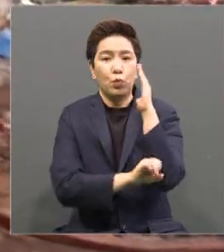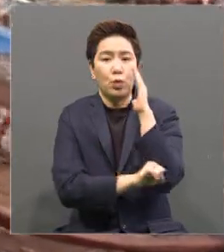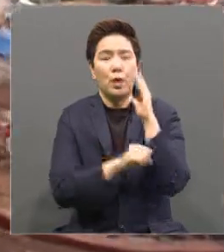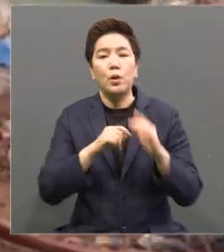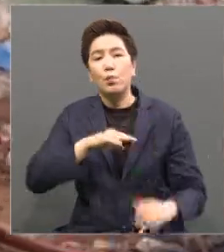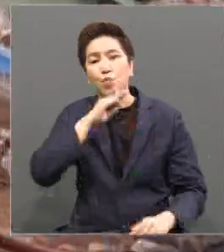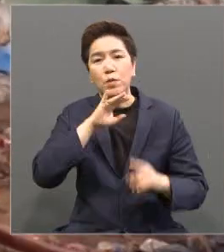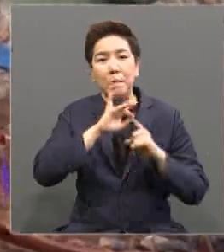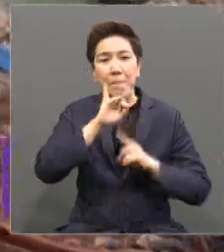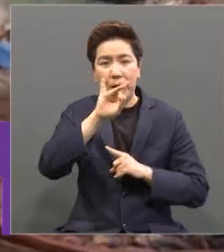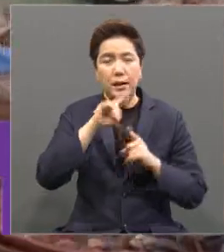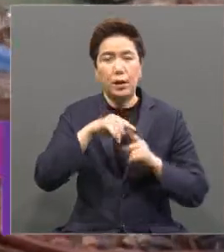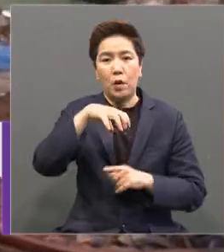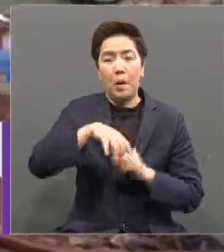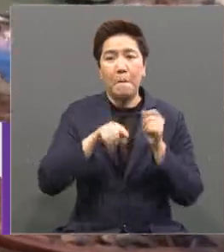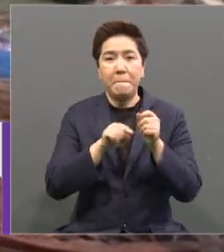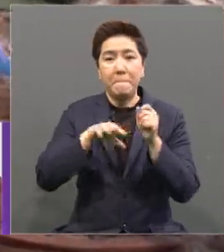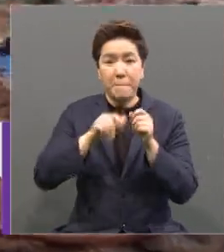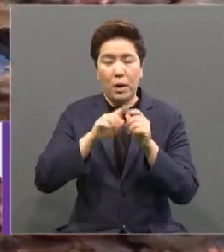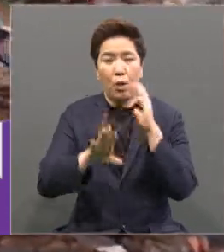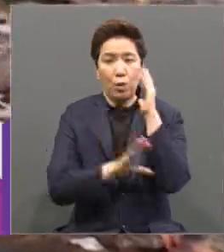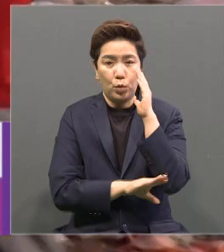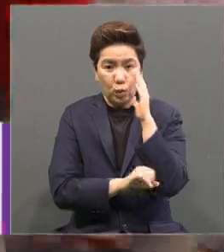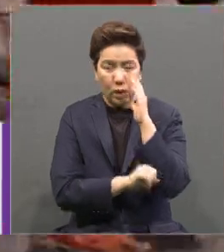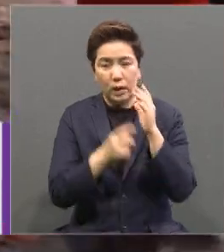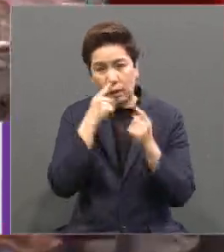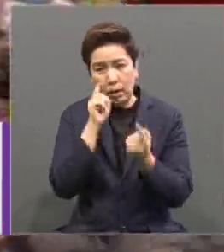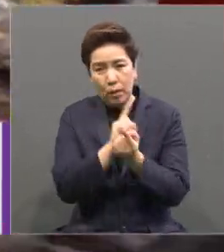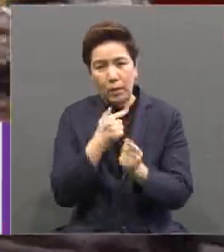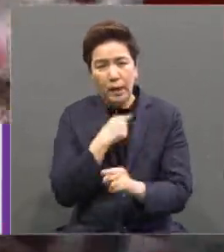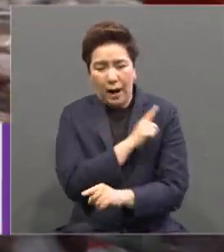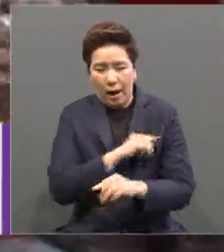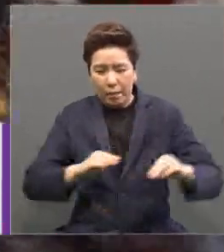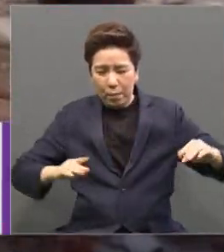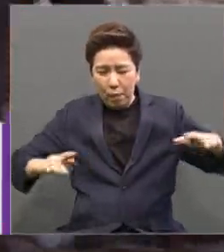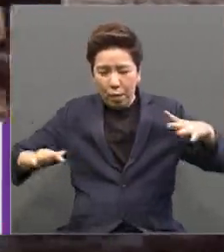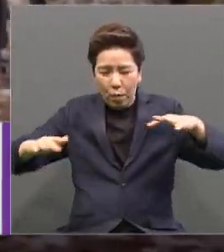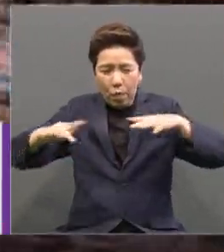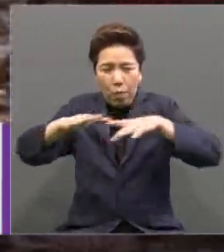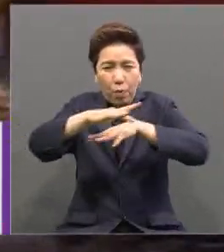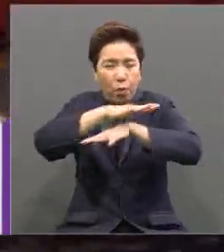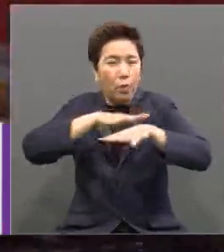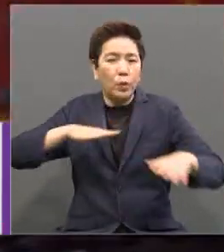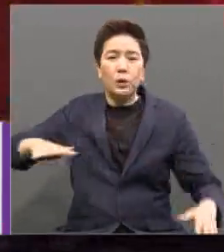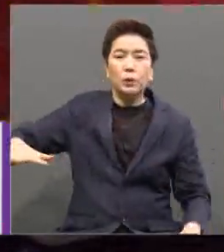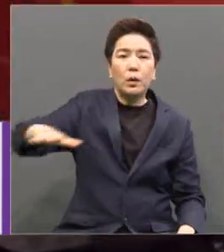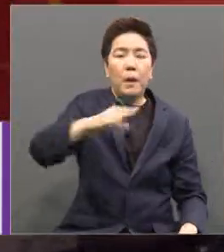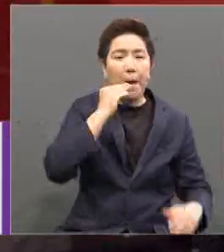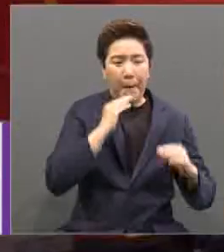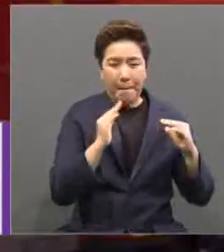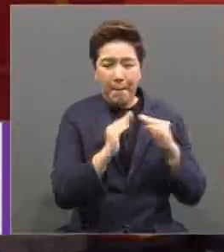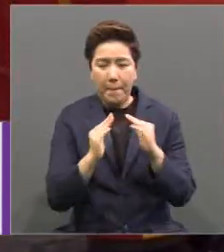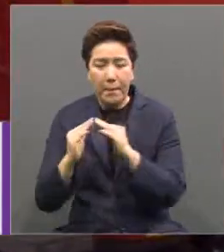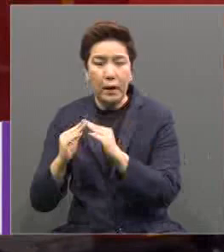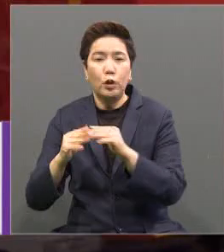ที่หมู่ที่8ตำบลเกาะแต้วอำเภอเมืองจังหวัดสงขลาก็มีกลุ่มควันขนาดใหญ่เลยนะครับฟุ้งกระจายไปทั่วบริเวณหมู่บ้านแล้